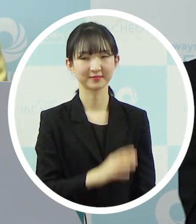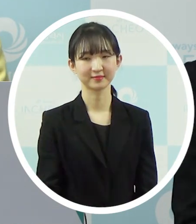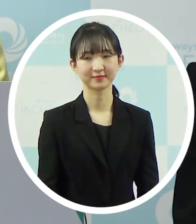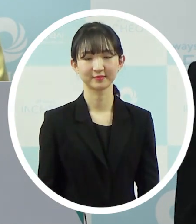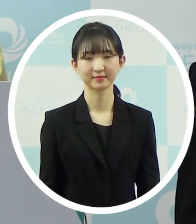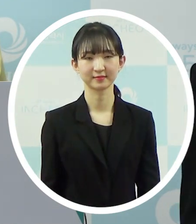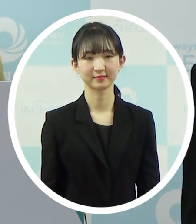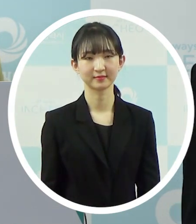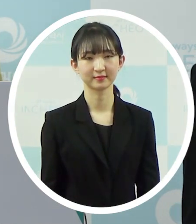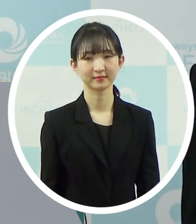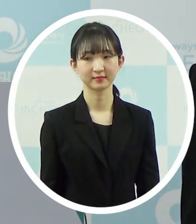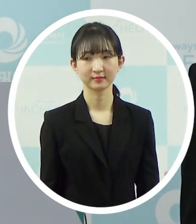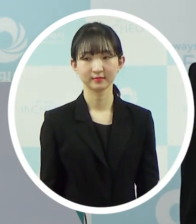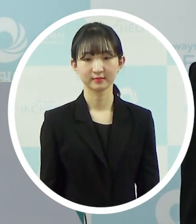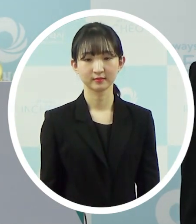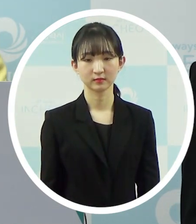걸로